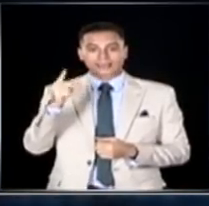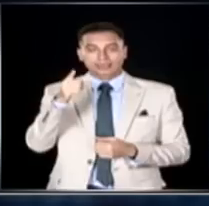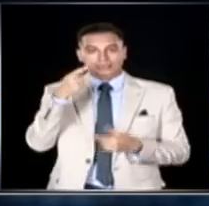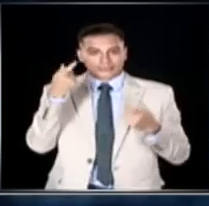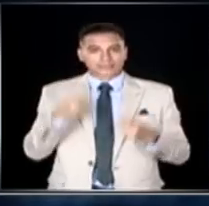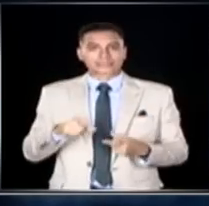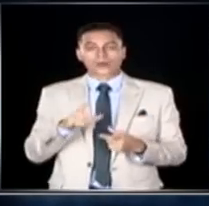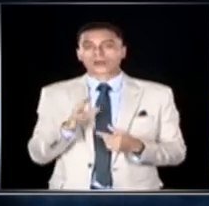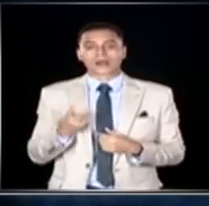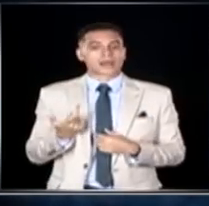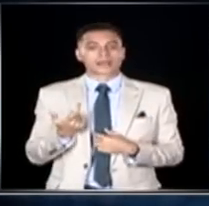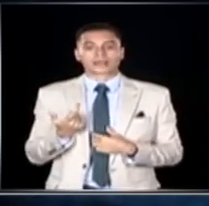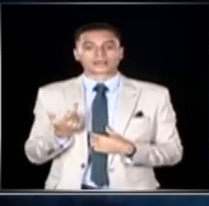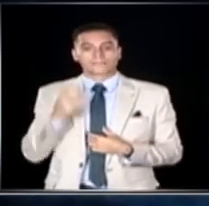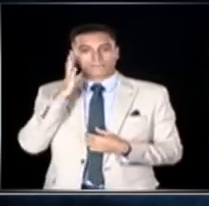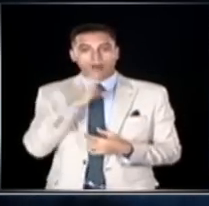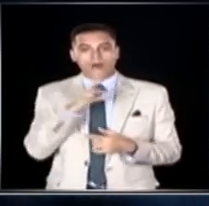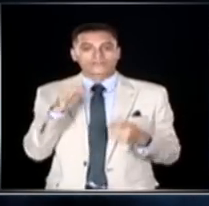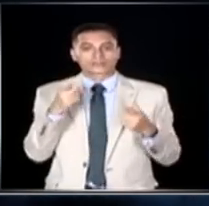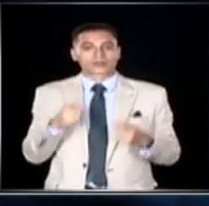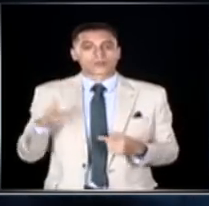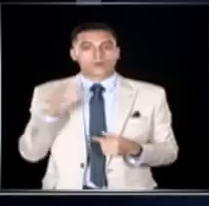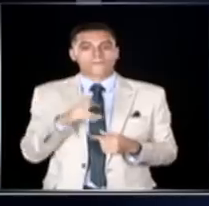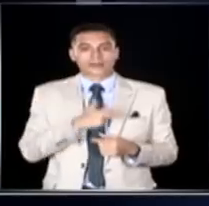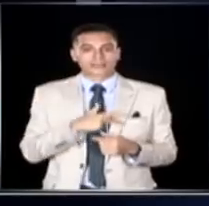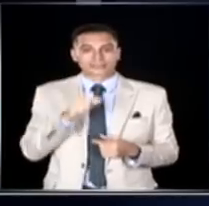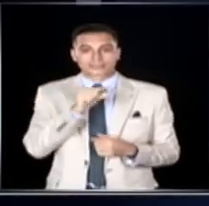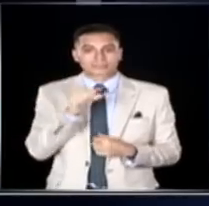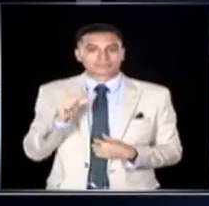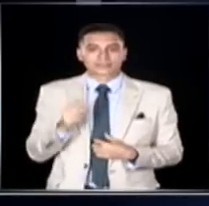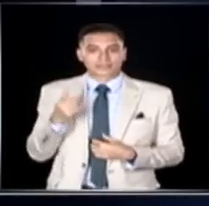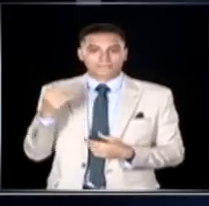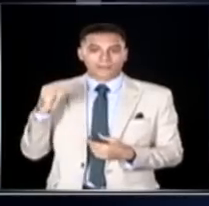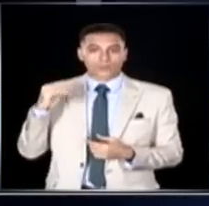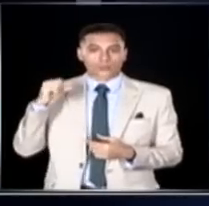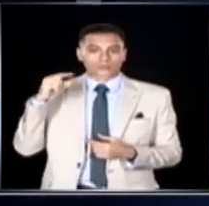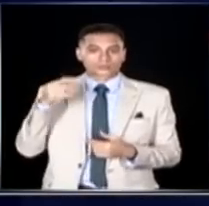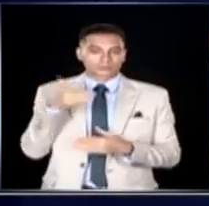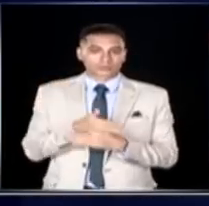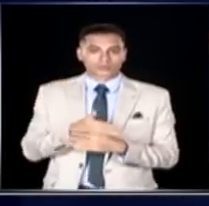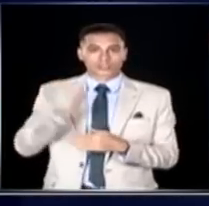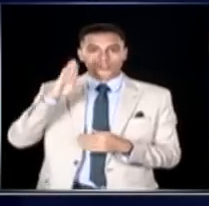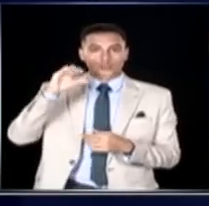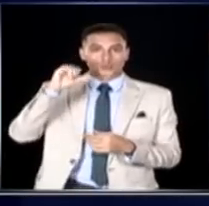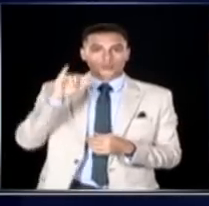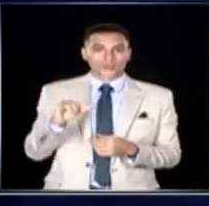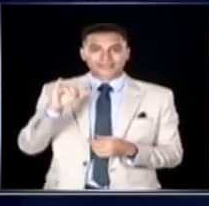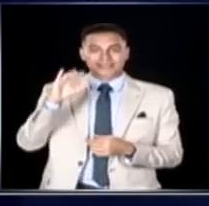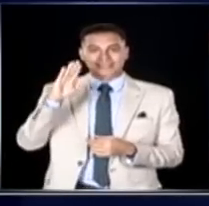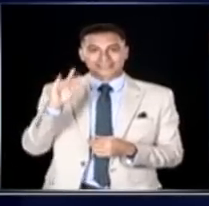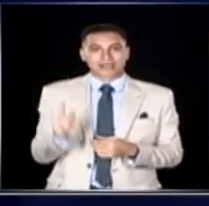الدول الأوروبية، فما هي؟ محمود خميس، إجابتك. سويسرا. سويسرا